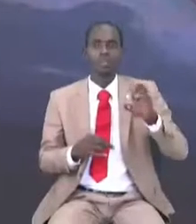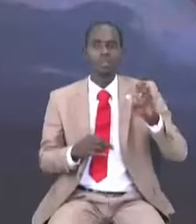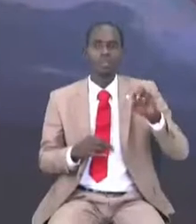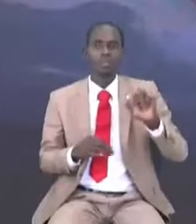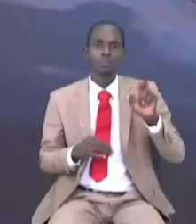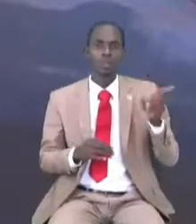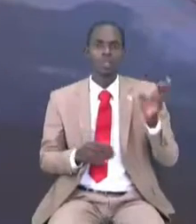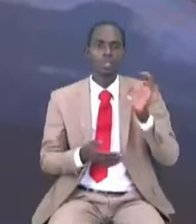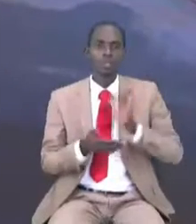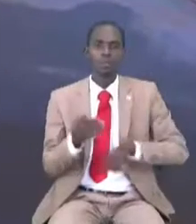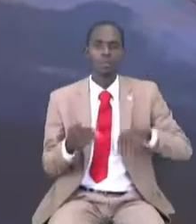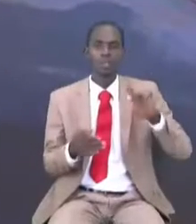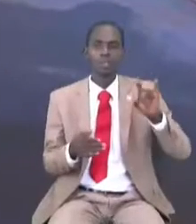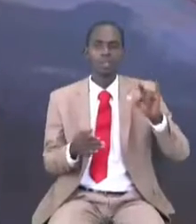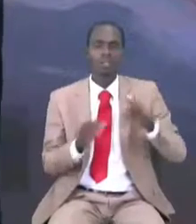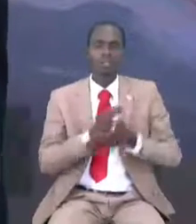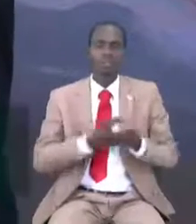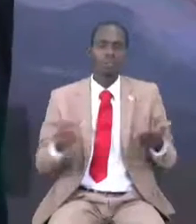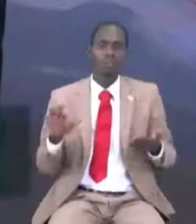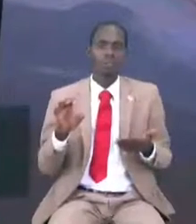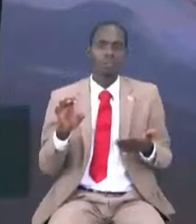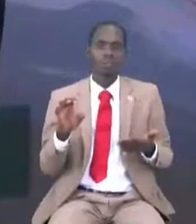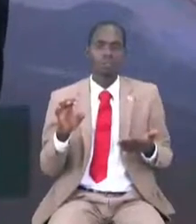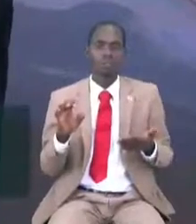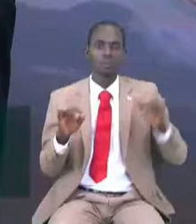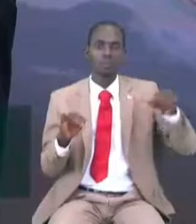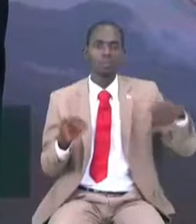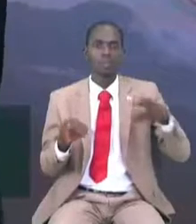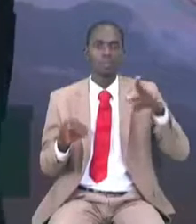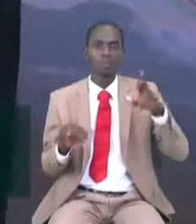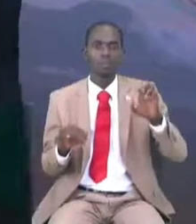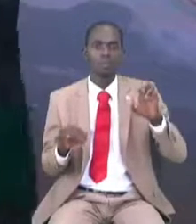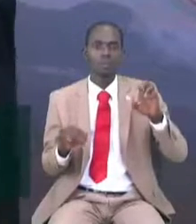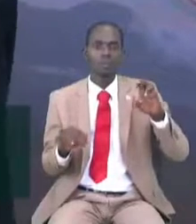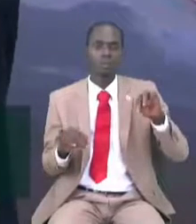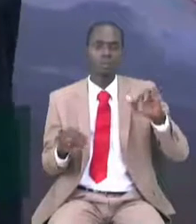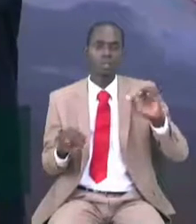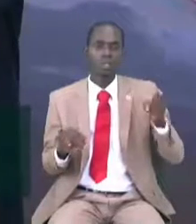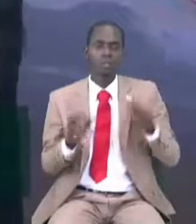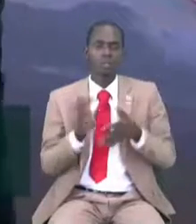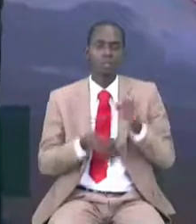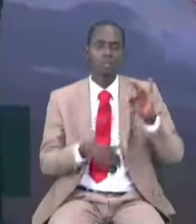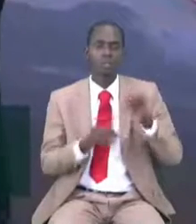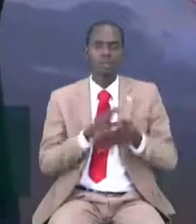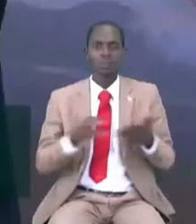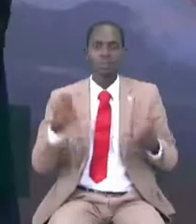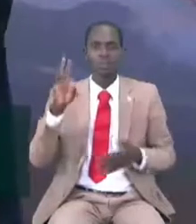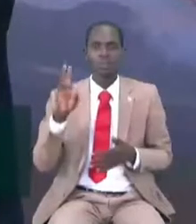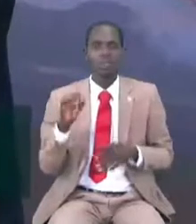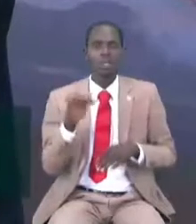Jérémie, chapitre 18, verset 7. Soudain, je parle sur une nation, sur un